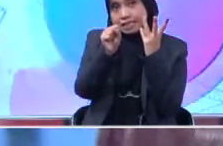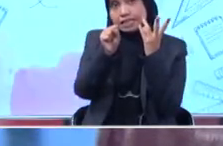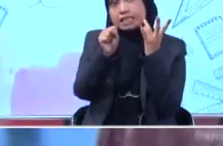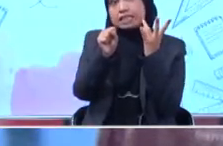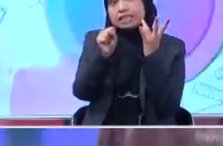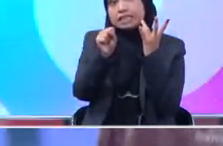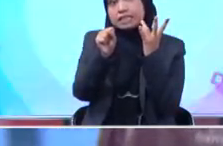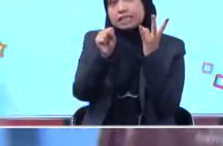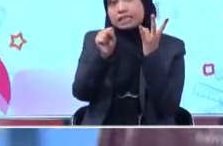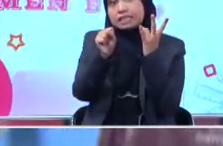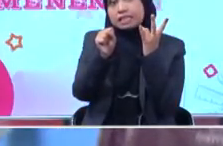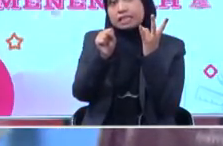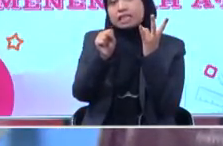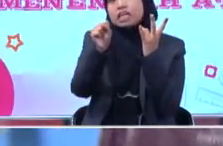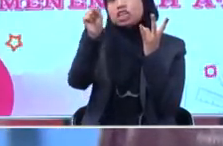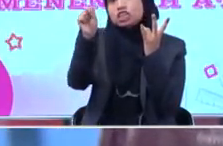size